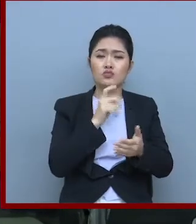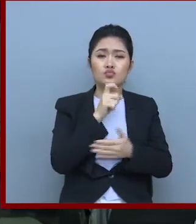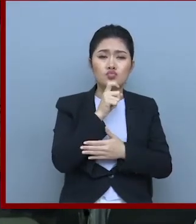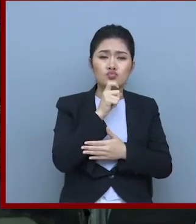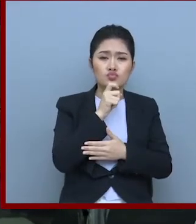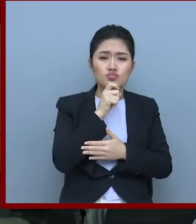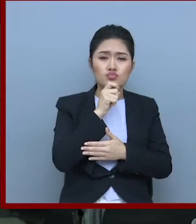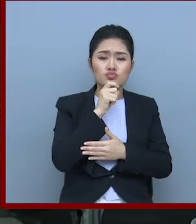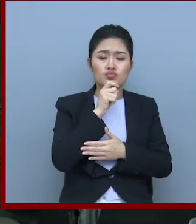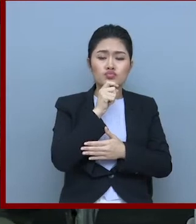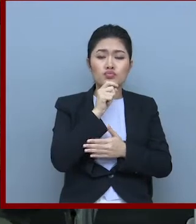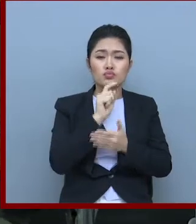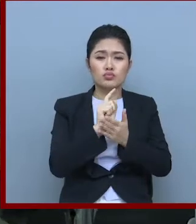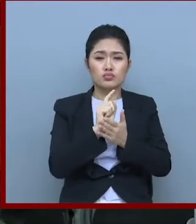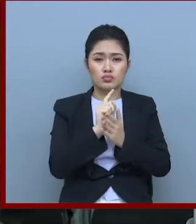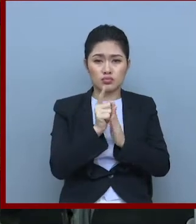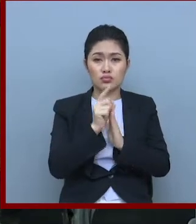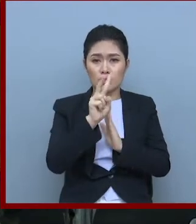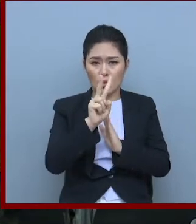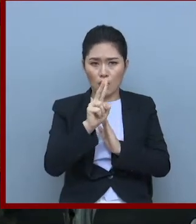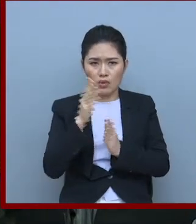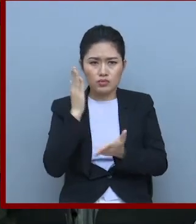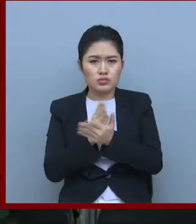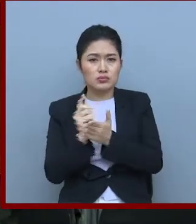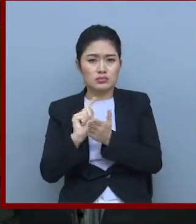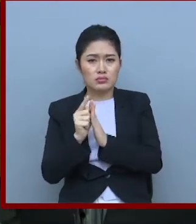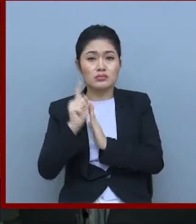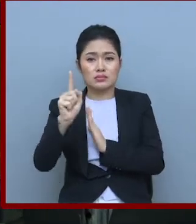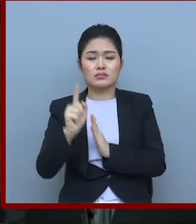ช่ไหมครับแล้วก็ดับ1วินะครับเดี๋ยวลองเสียบดูนะครับ